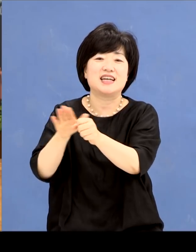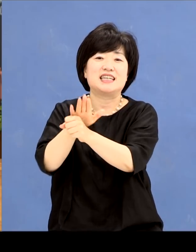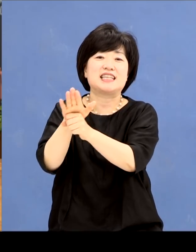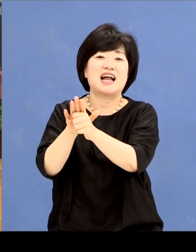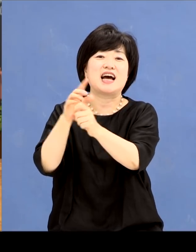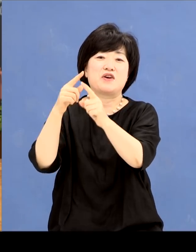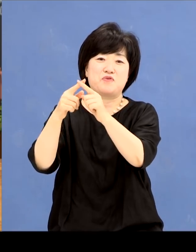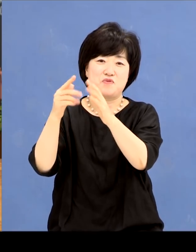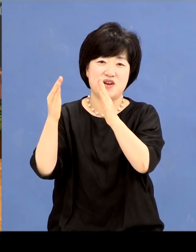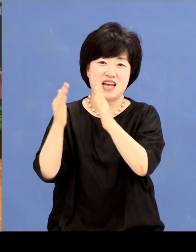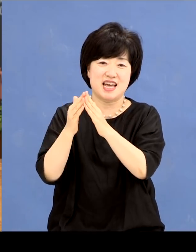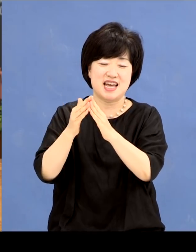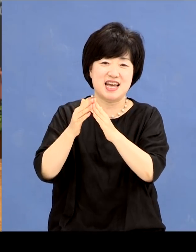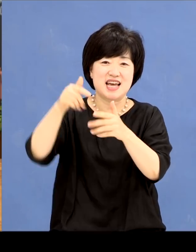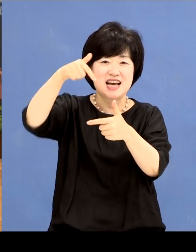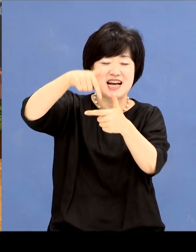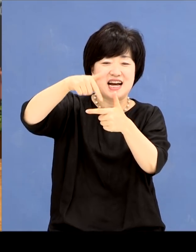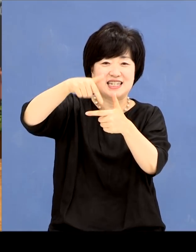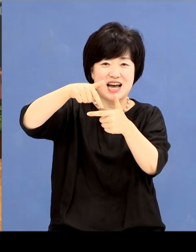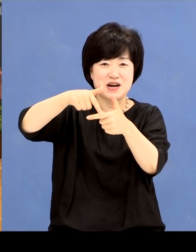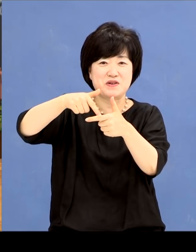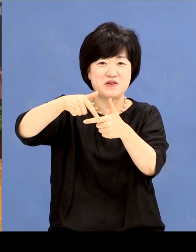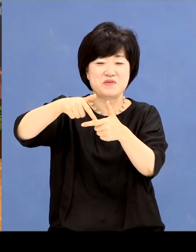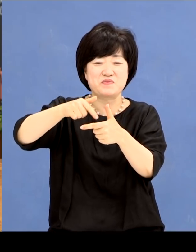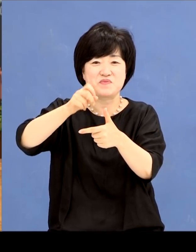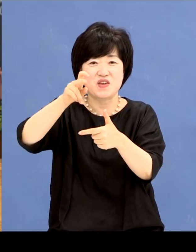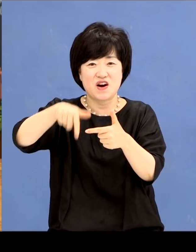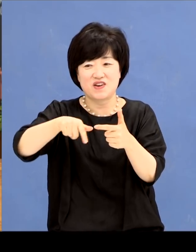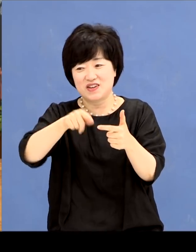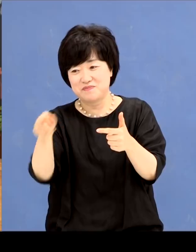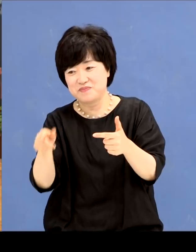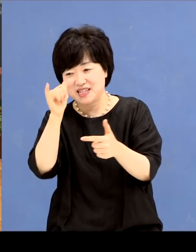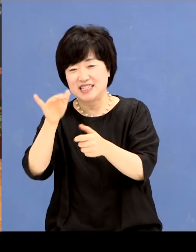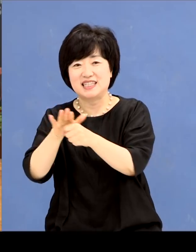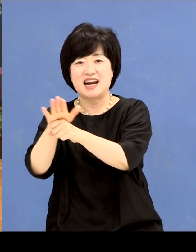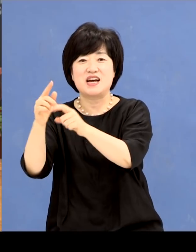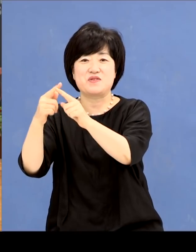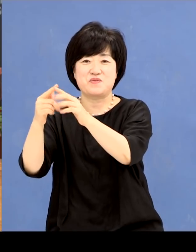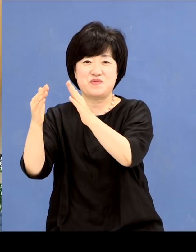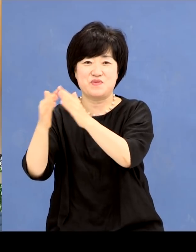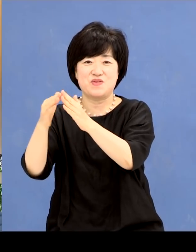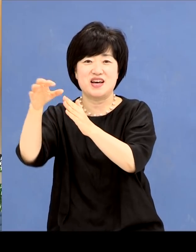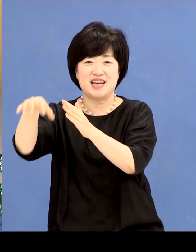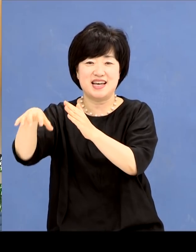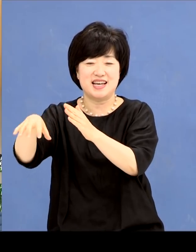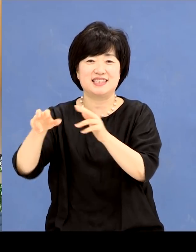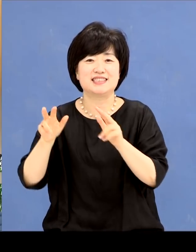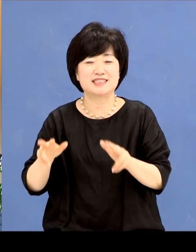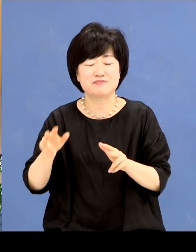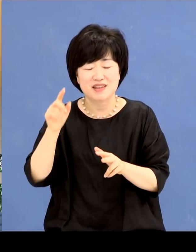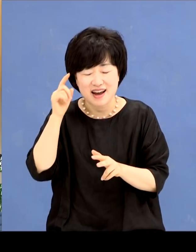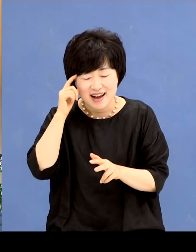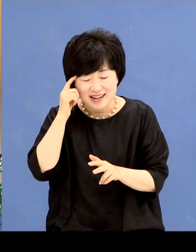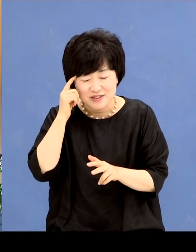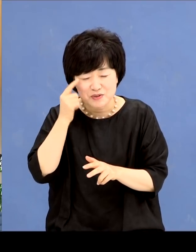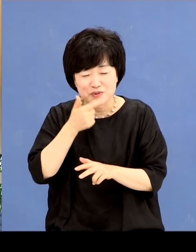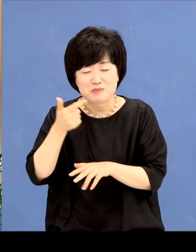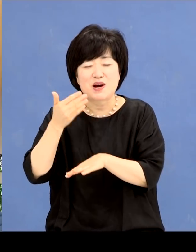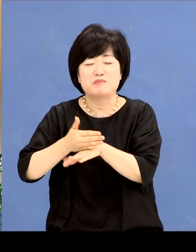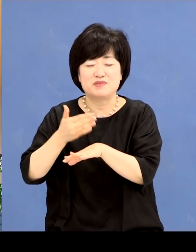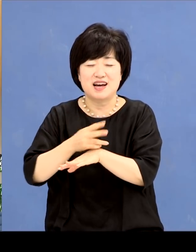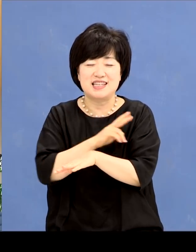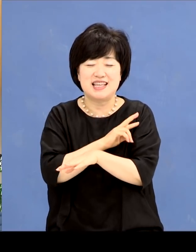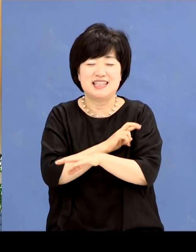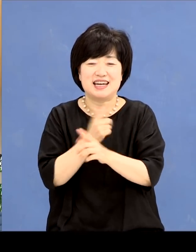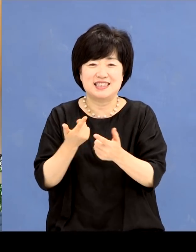강남역에 있었죠. 네, 사랑의 교회. 사랑의 교회였어요. 네. 그 너무 좋은 그분이 교육을 사실 하셨네. 지금 생각해도 너무